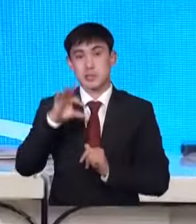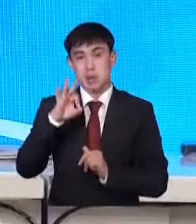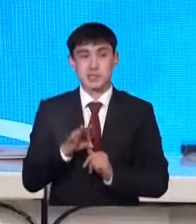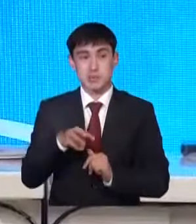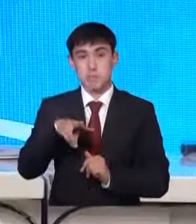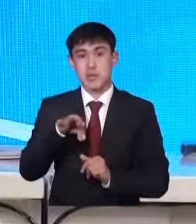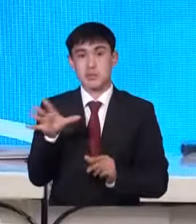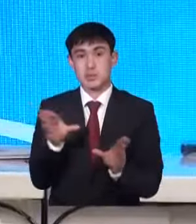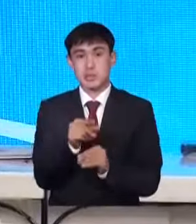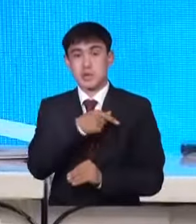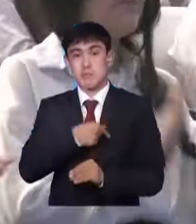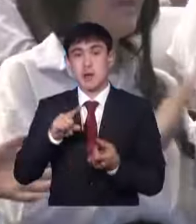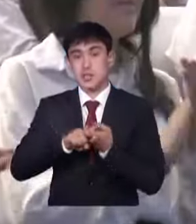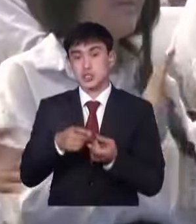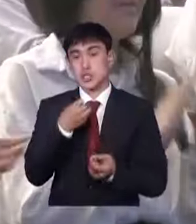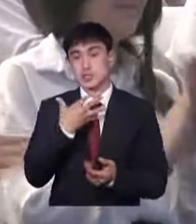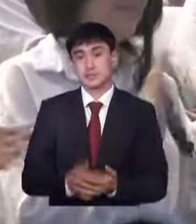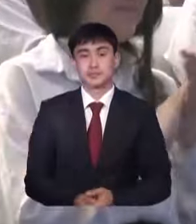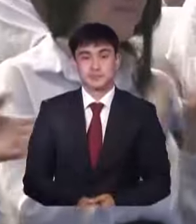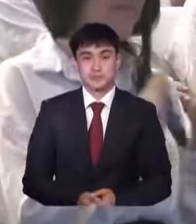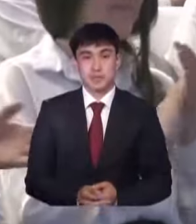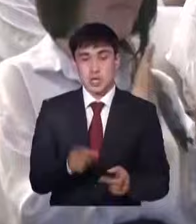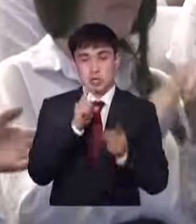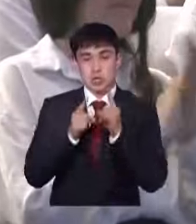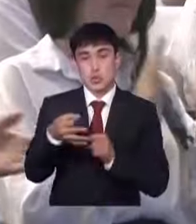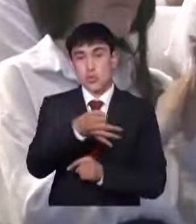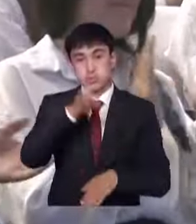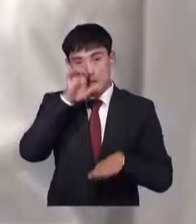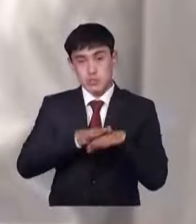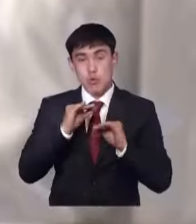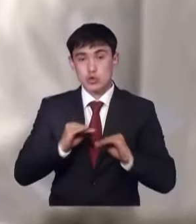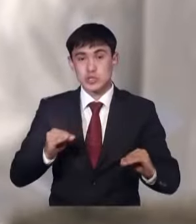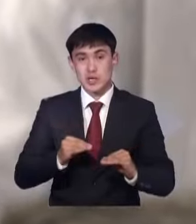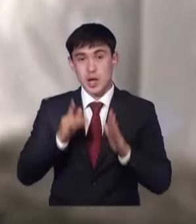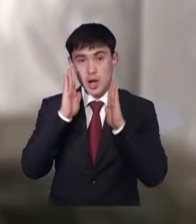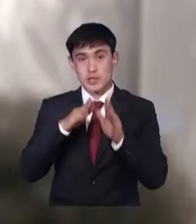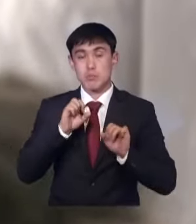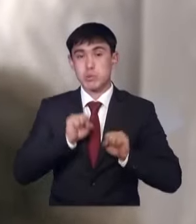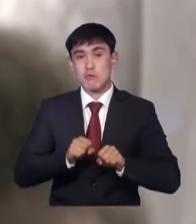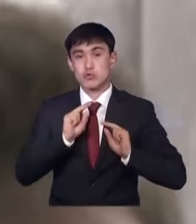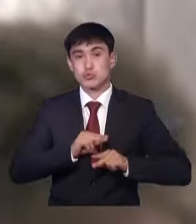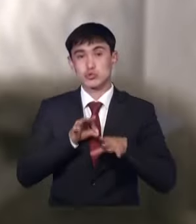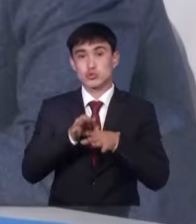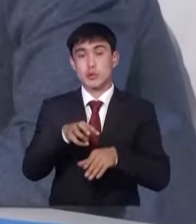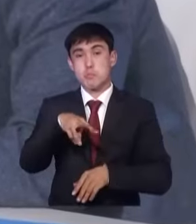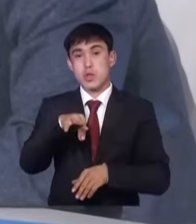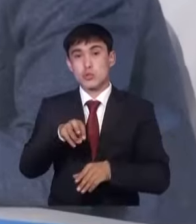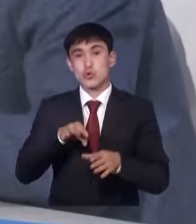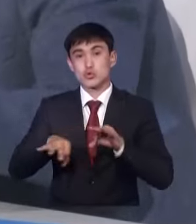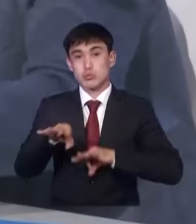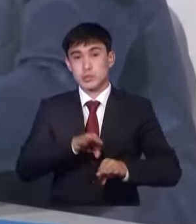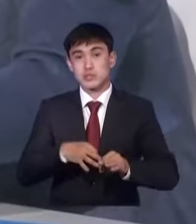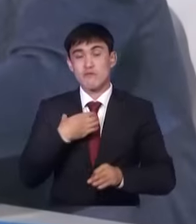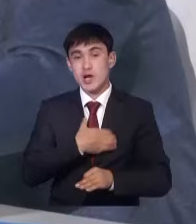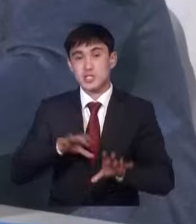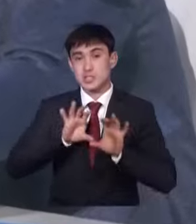ментормен өзара байланысы жақсы. Жиында облыс әкімі оқушыларға әдеп құқықтық жұмыс жөніндегі ментор жобасының